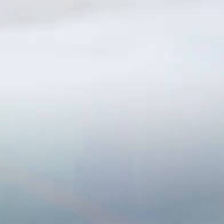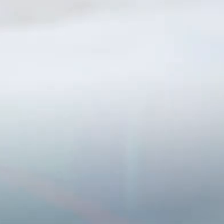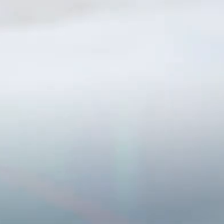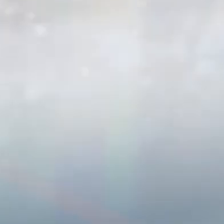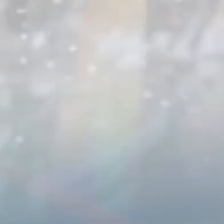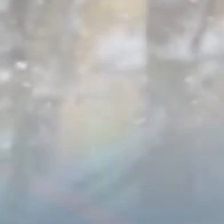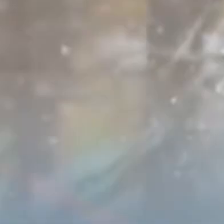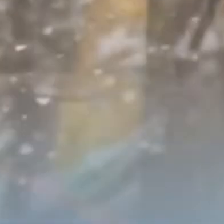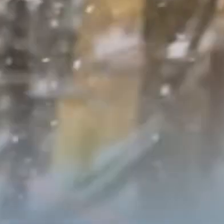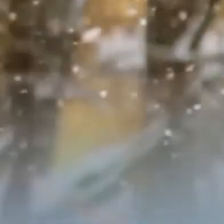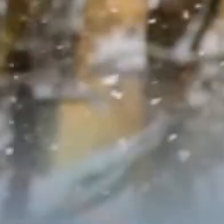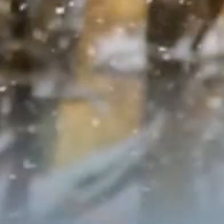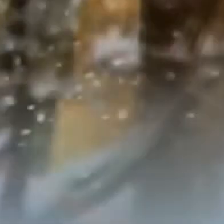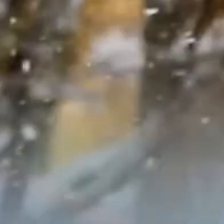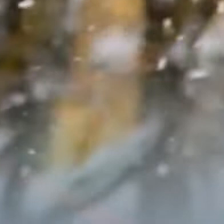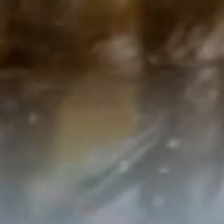Слупок термометра опустився до